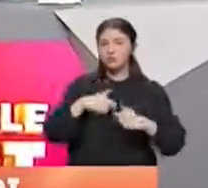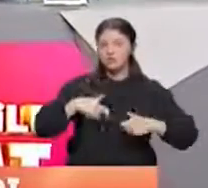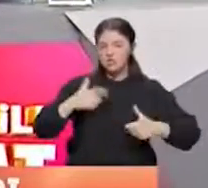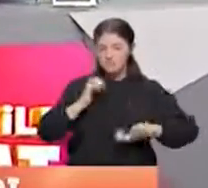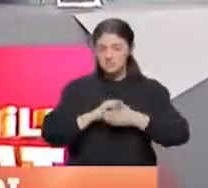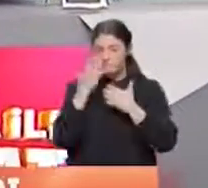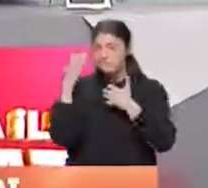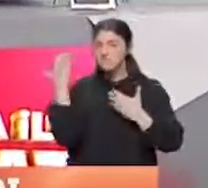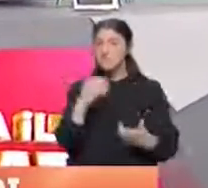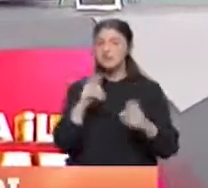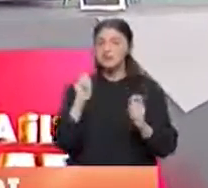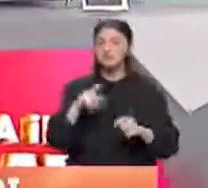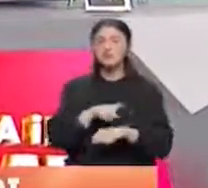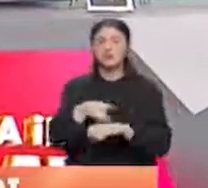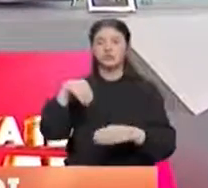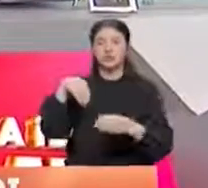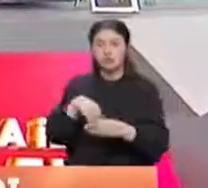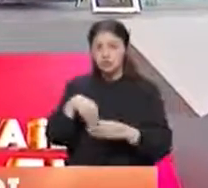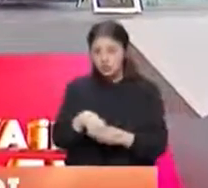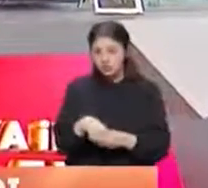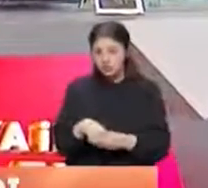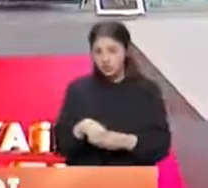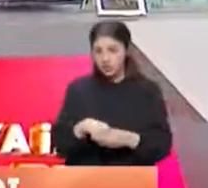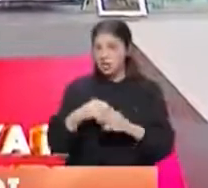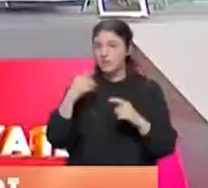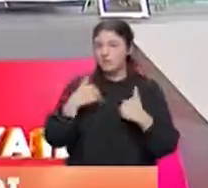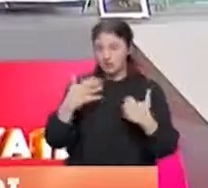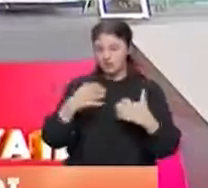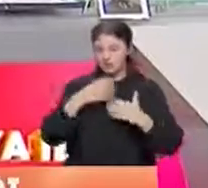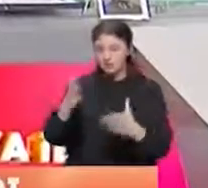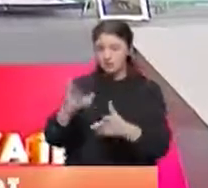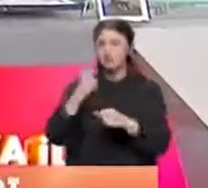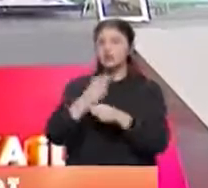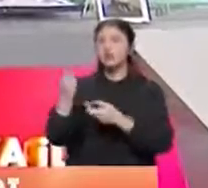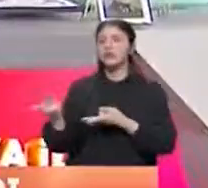birliğini sağlayış süreci için biz kendisini göreve davet ediyoruz.